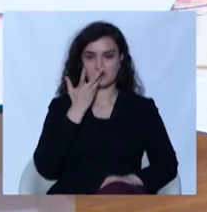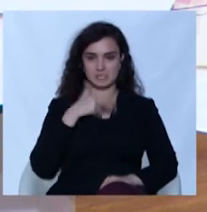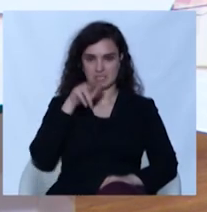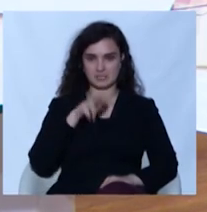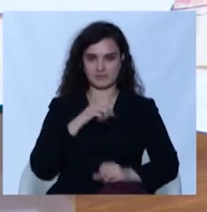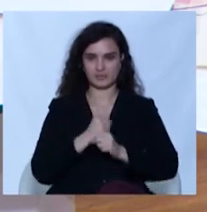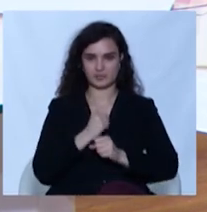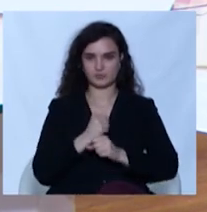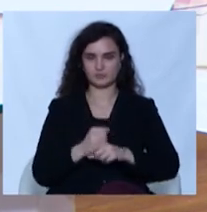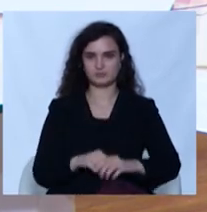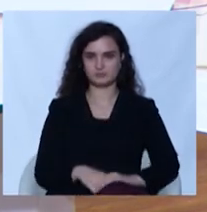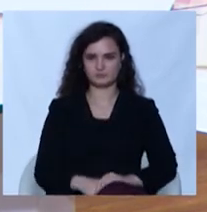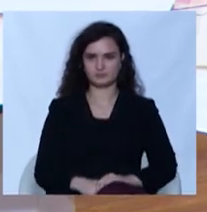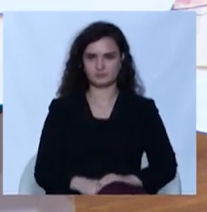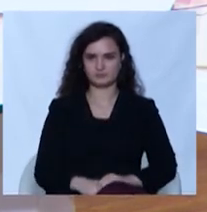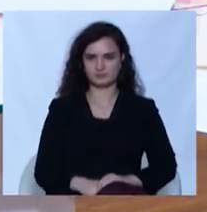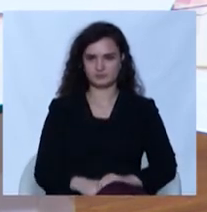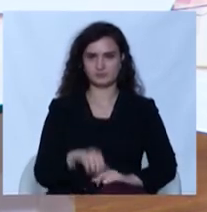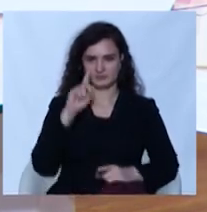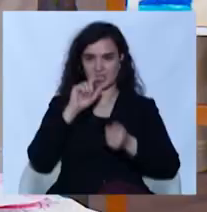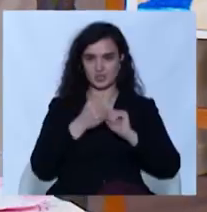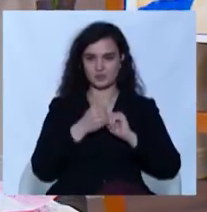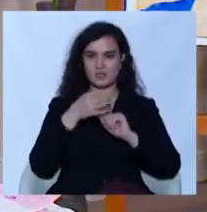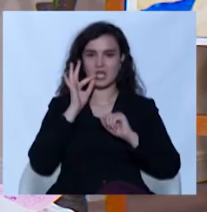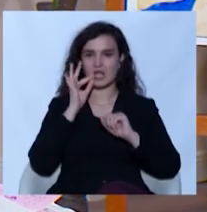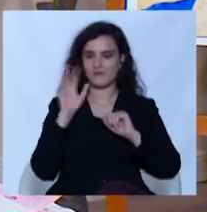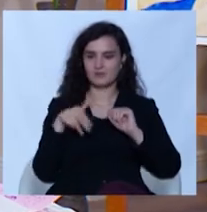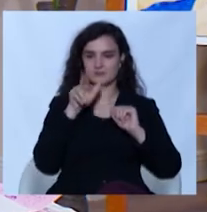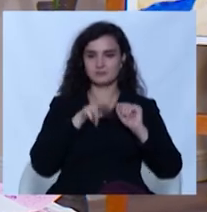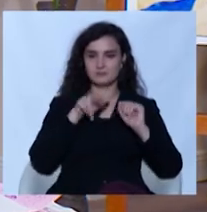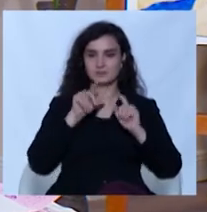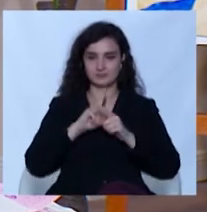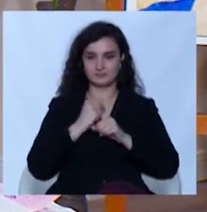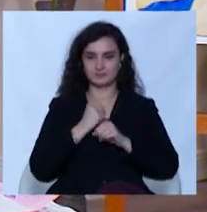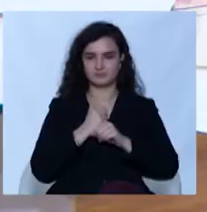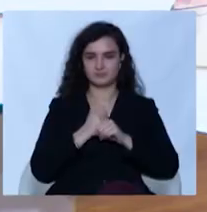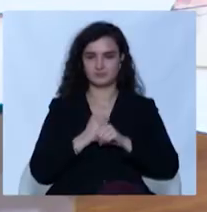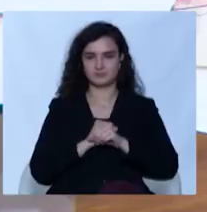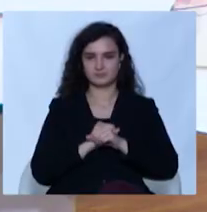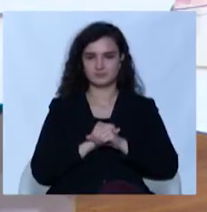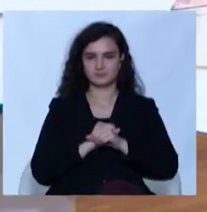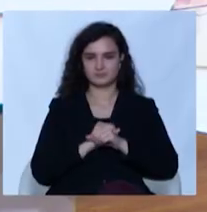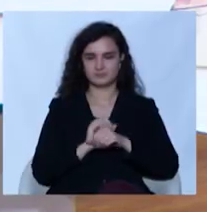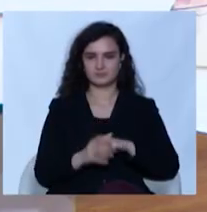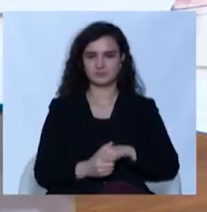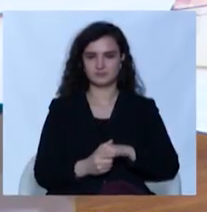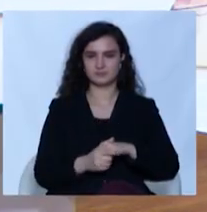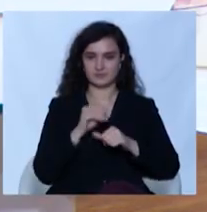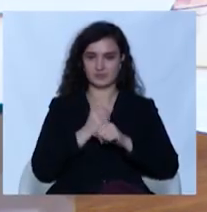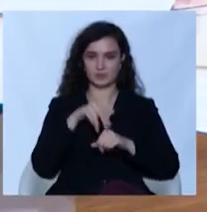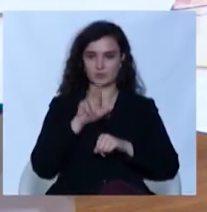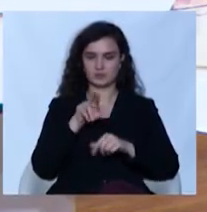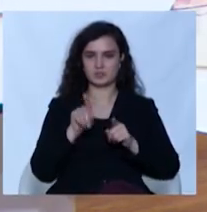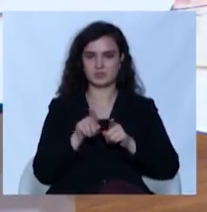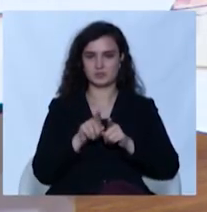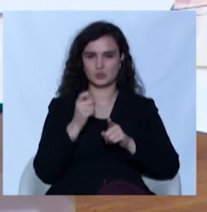ესე. არა, უშავს გახსოვთ ესე რომ ვაკეთებდით ყავას, რომ უსვოდით. ეხა ჩვენ გავაკეთოთ